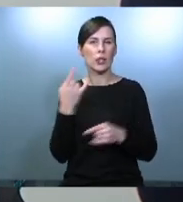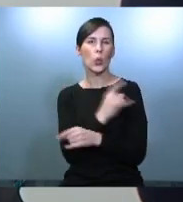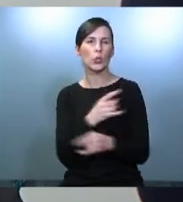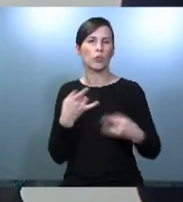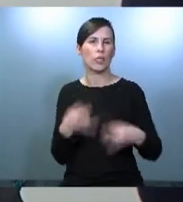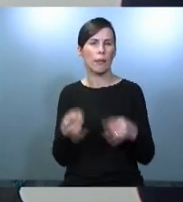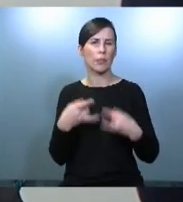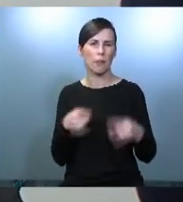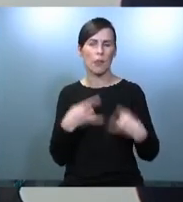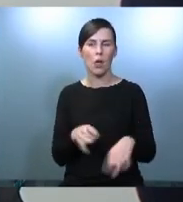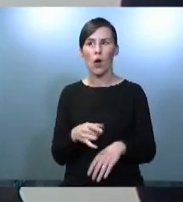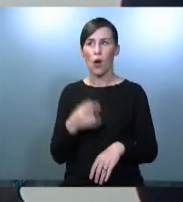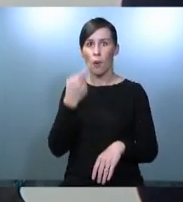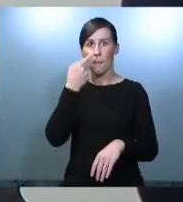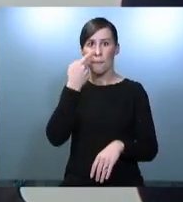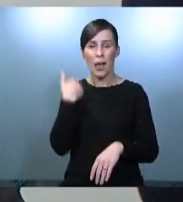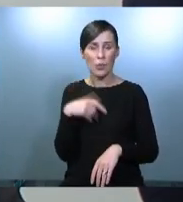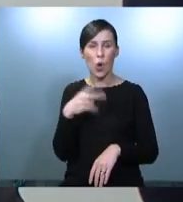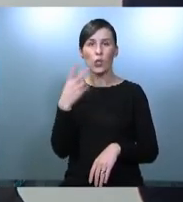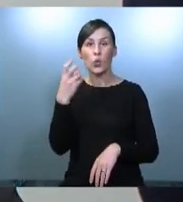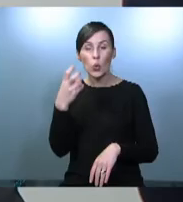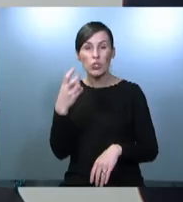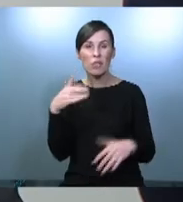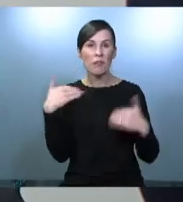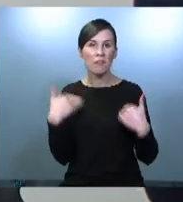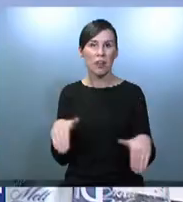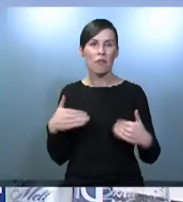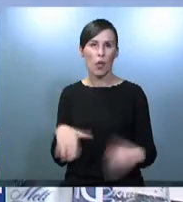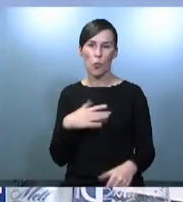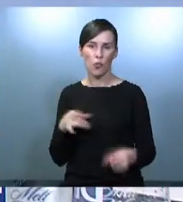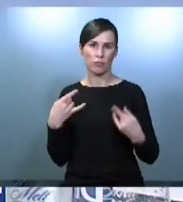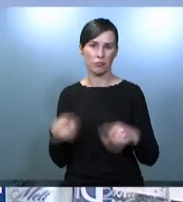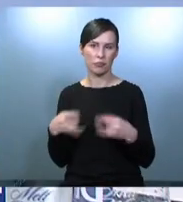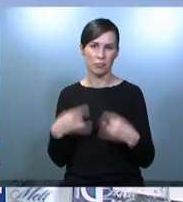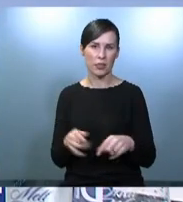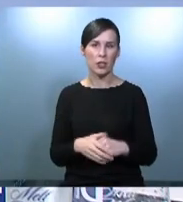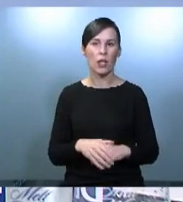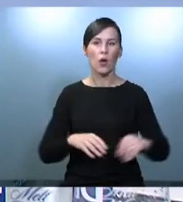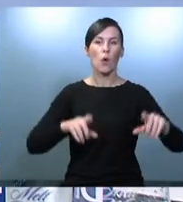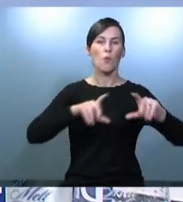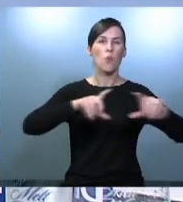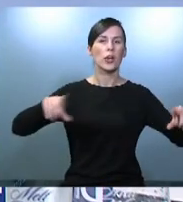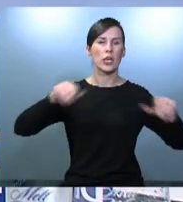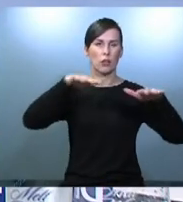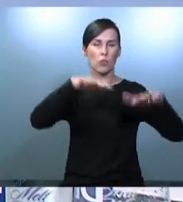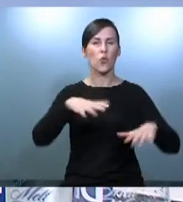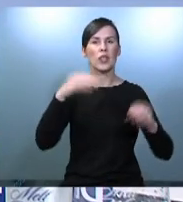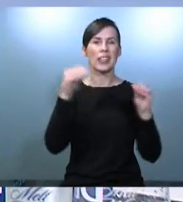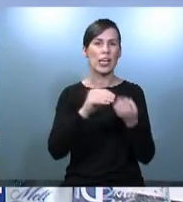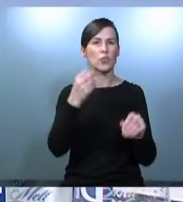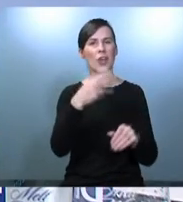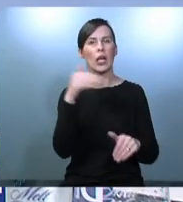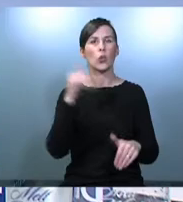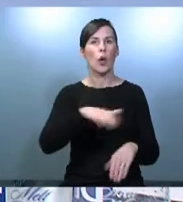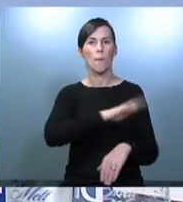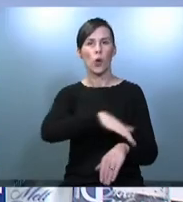gimė kiek daugiau nei 200. Jeigu mes mokyklose turėdavom 10-12 tūkstančių mokinių, tai